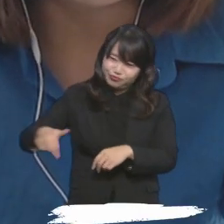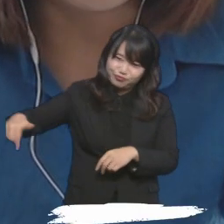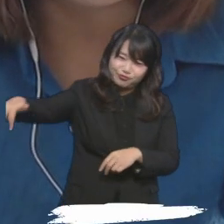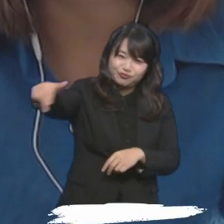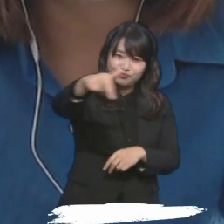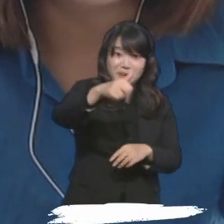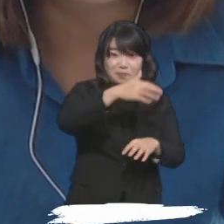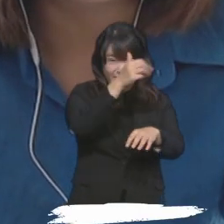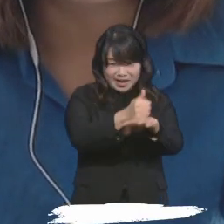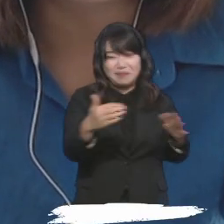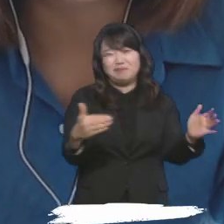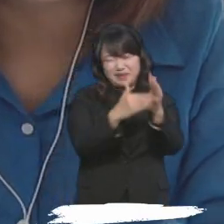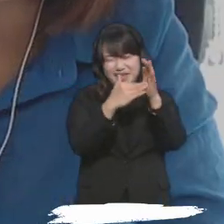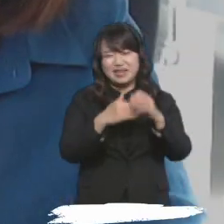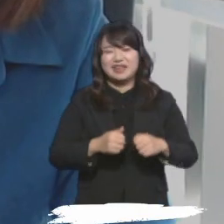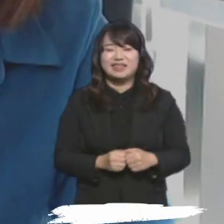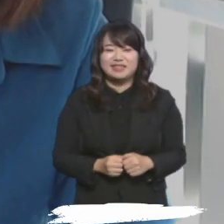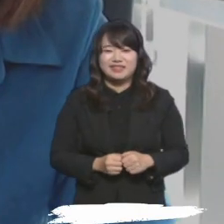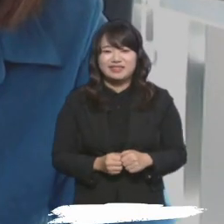마무리할 때입니다.